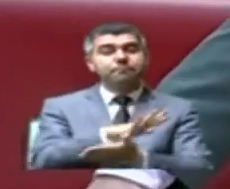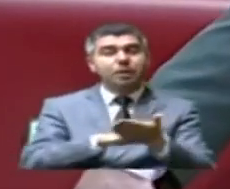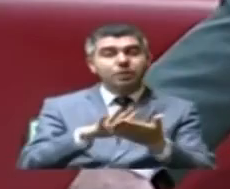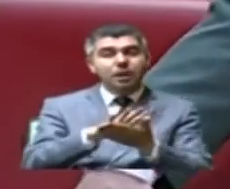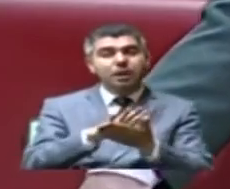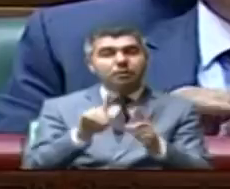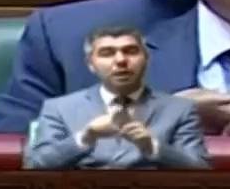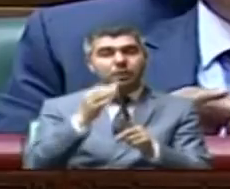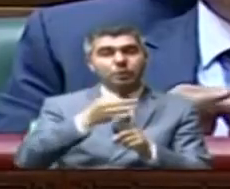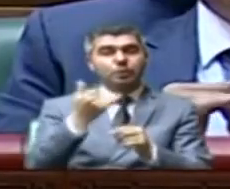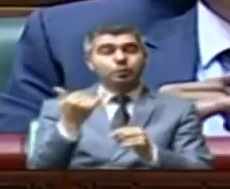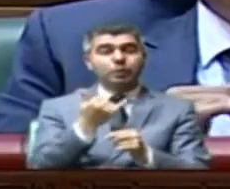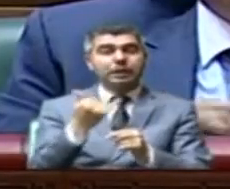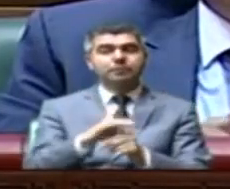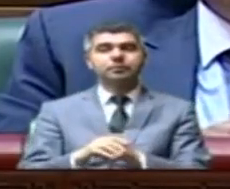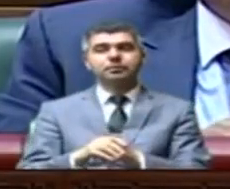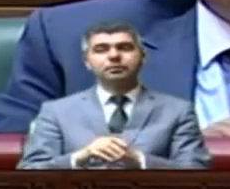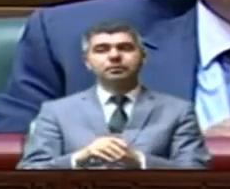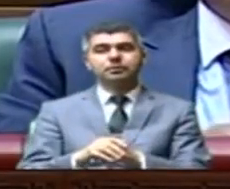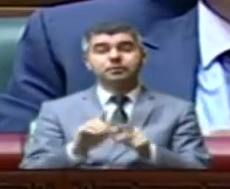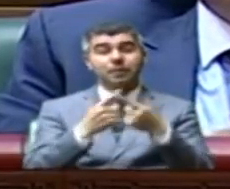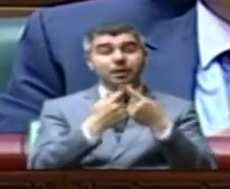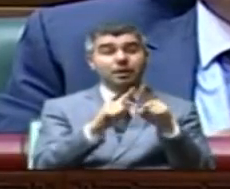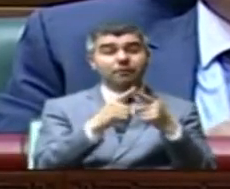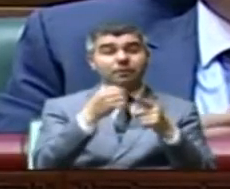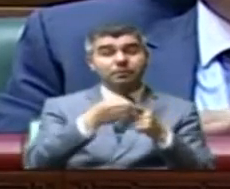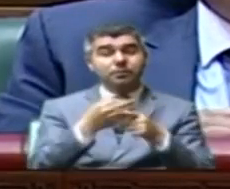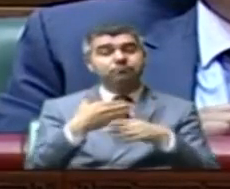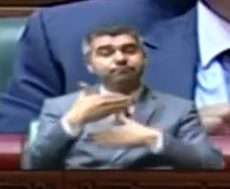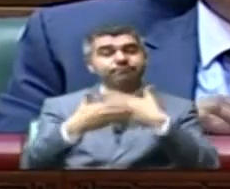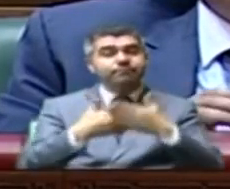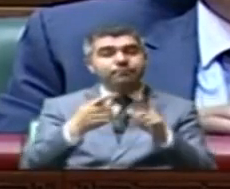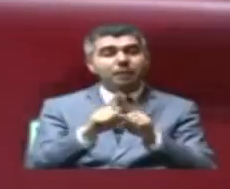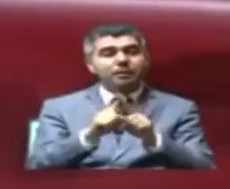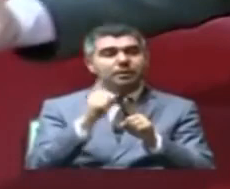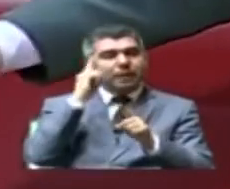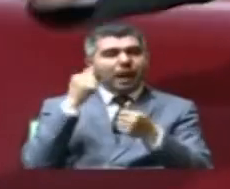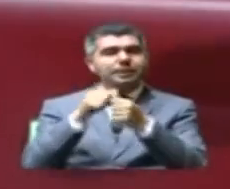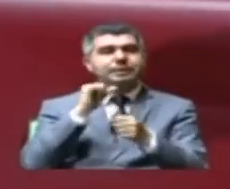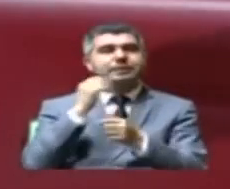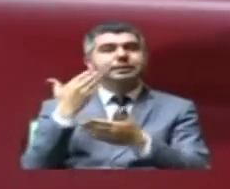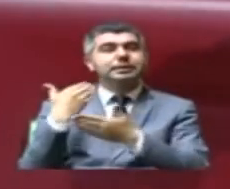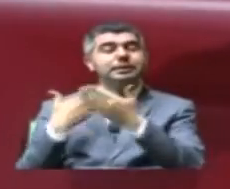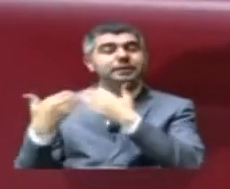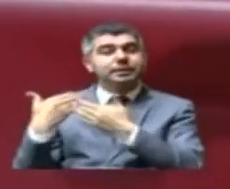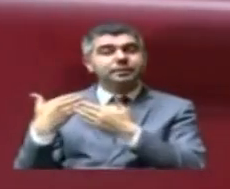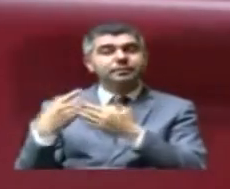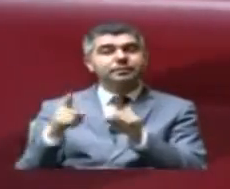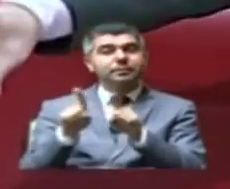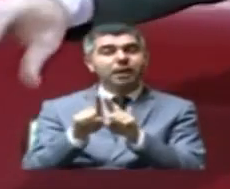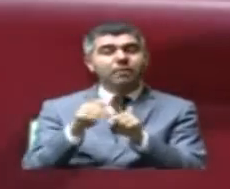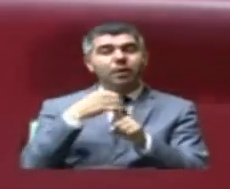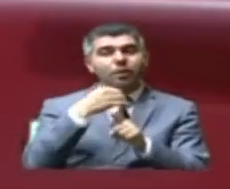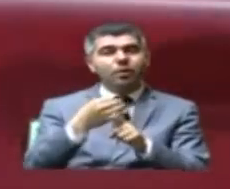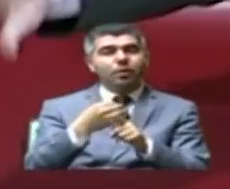للدخول الى القطاع ولكن ايضا مرتبطه بالعقل التي لازالت تحكم القطاع كاين امور اللي تكلمت عليها سيد المستشار المحترم اللي